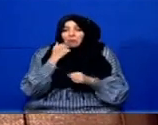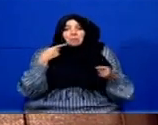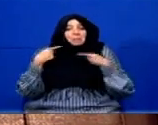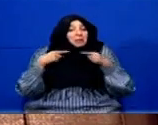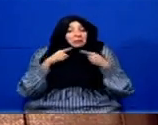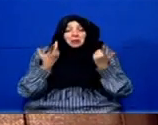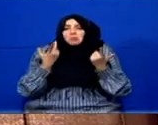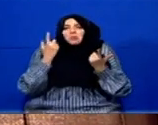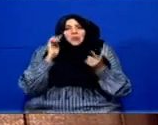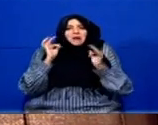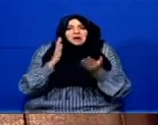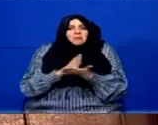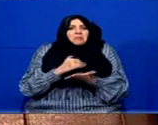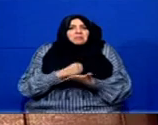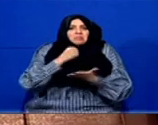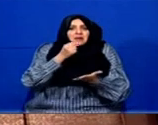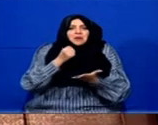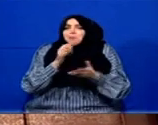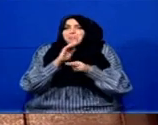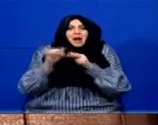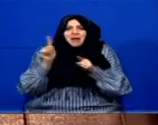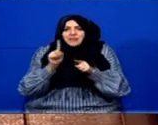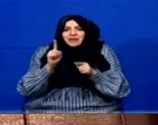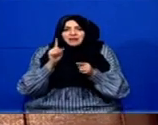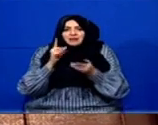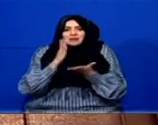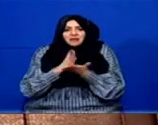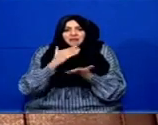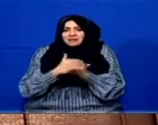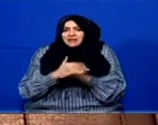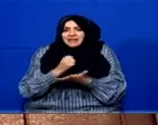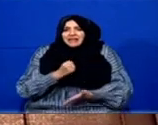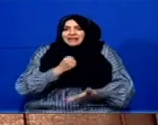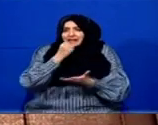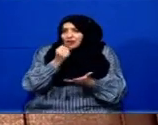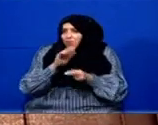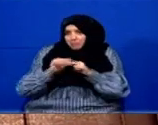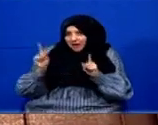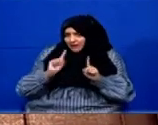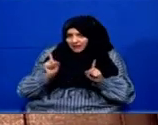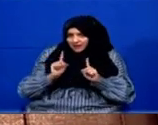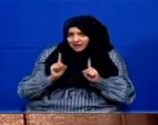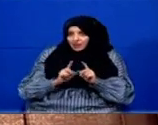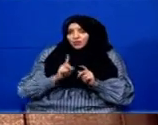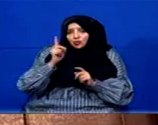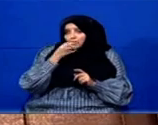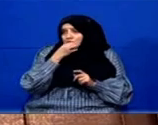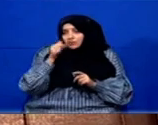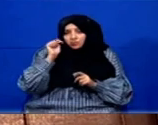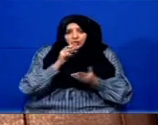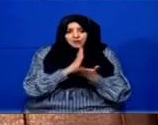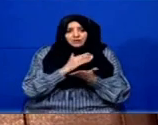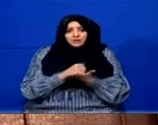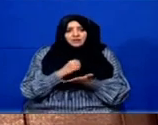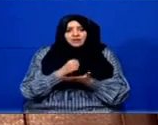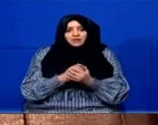لانهم نقص مش الميراث اللي ربي سبحانه وتقسمه على الناس